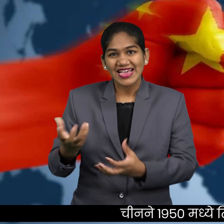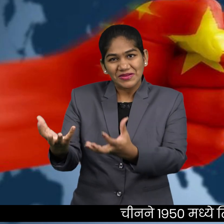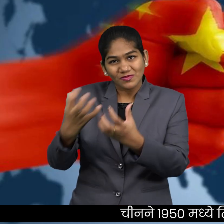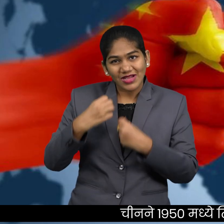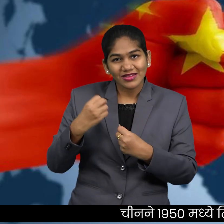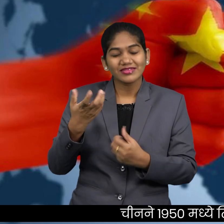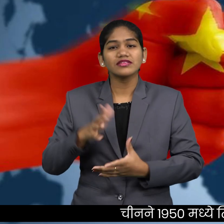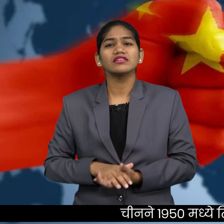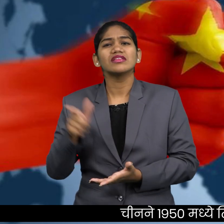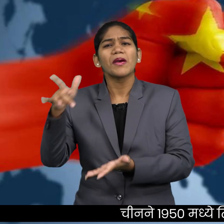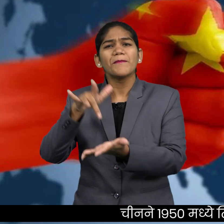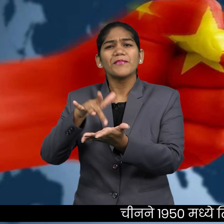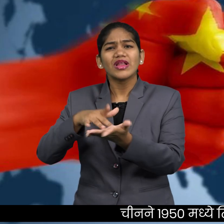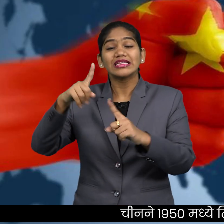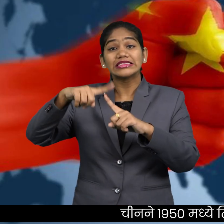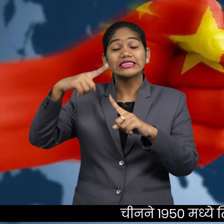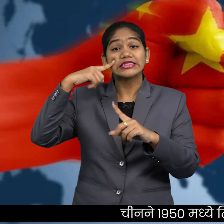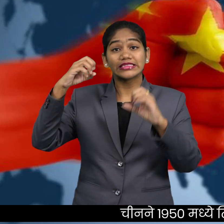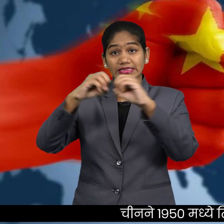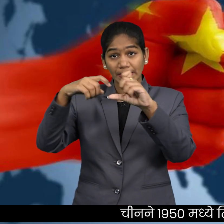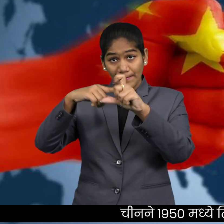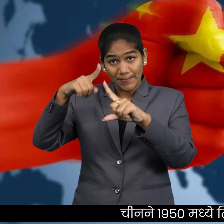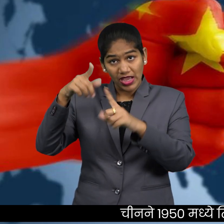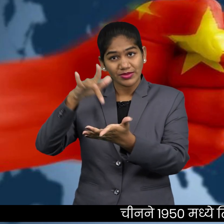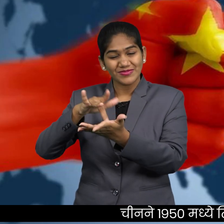मध्ये तिबेटचा ताब्यात घेतला,